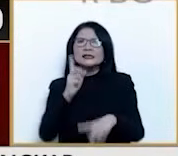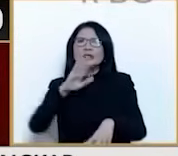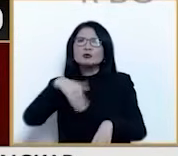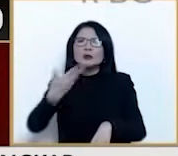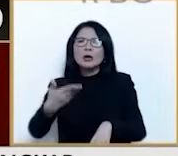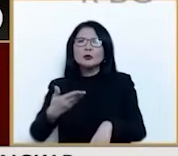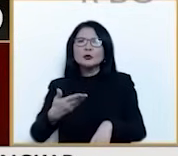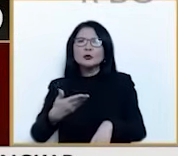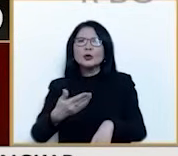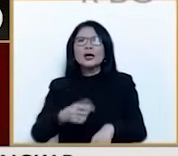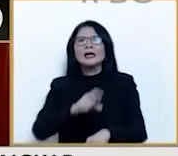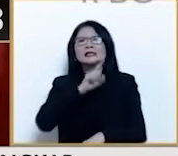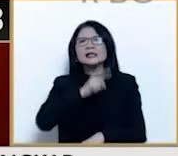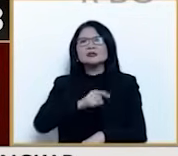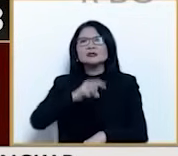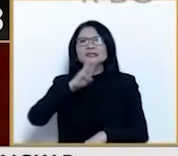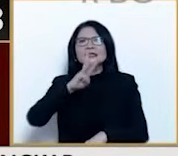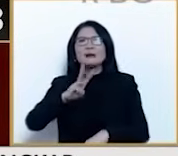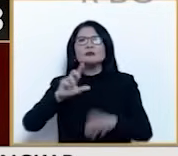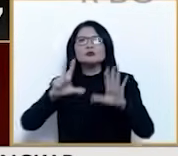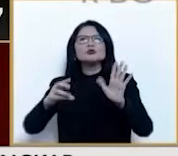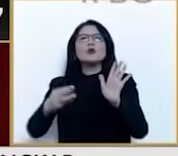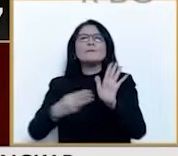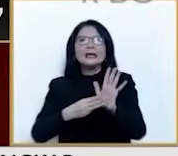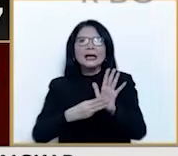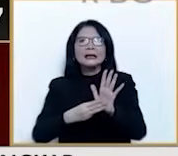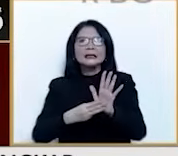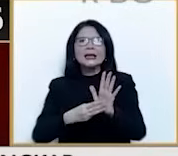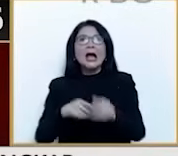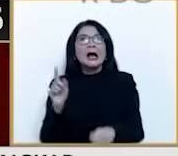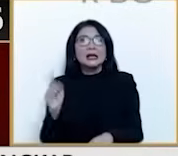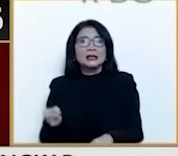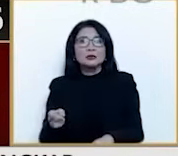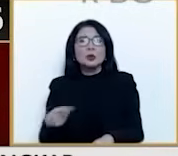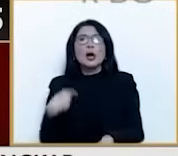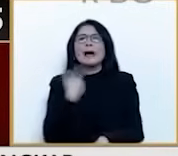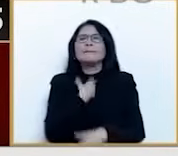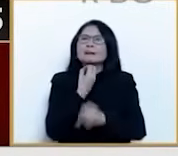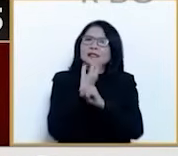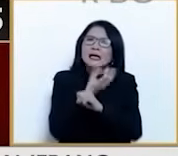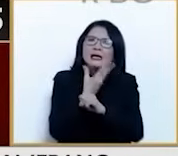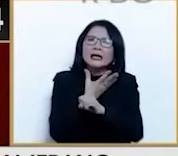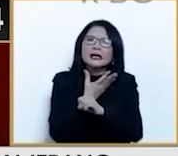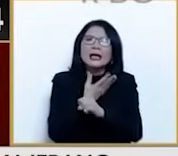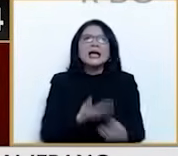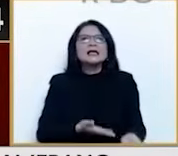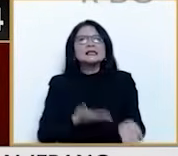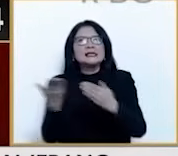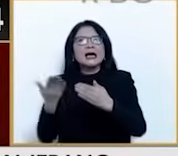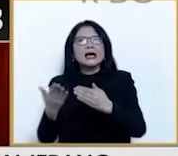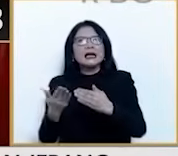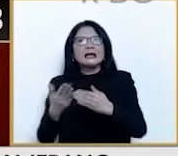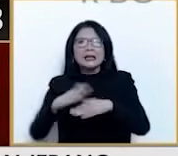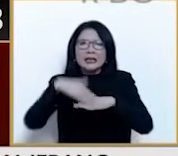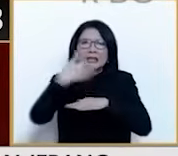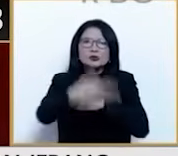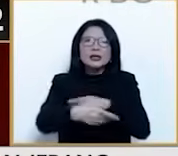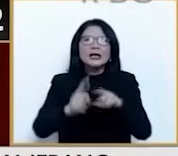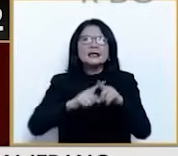berarti 137 miliar. Oleh sebab itu kami menyarankan silahkan dilanjutkan, tetapi